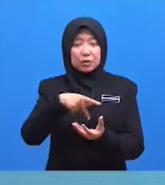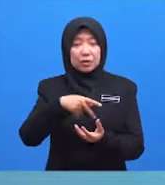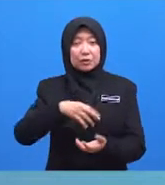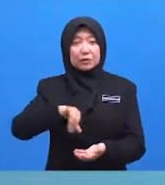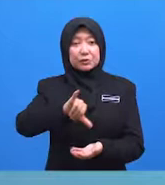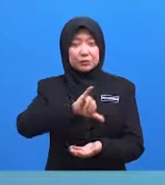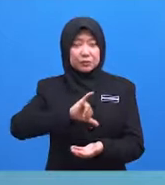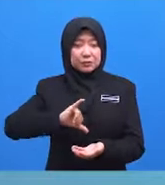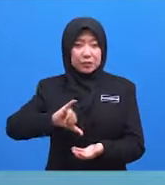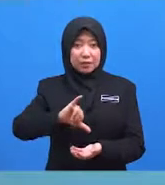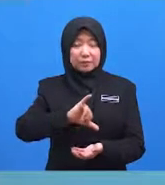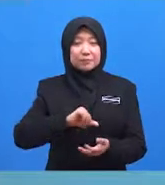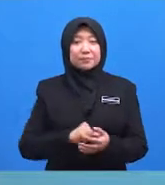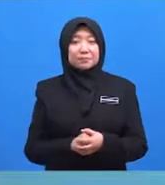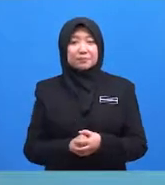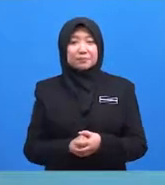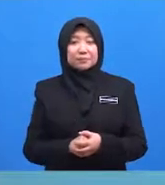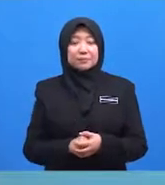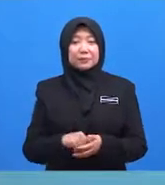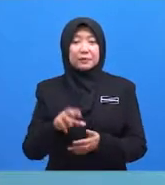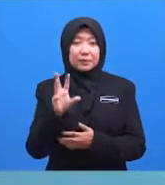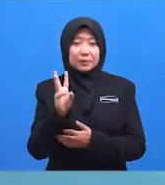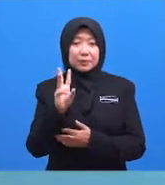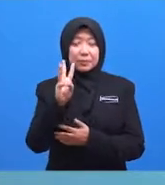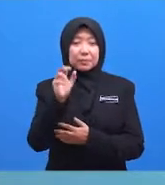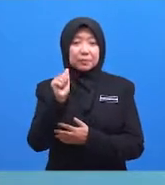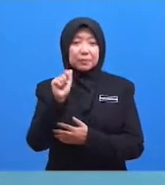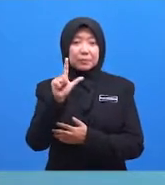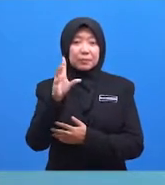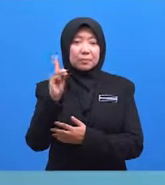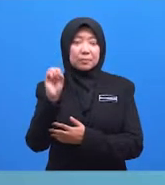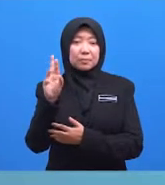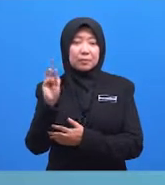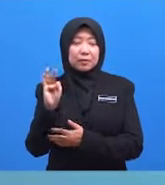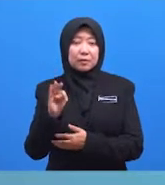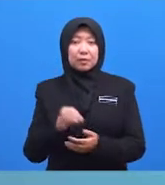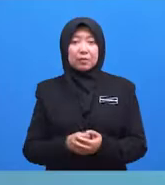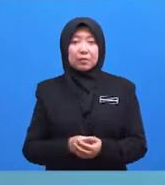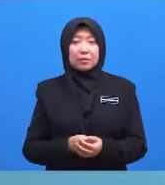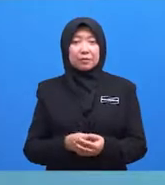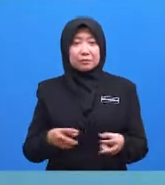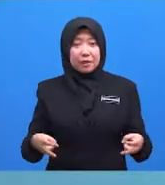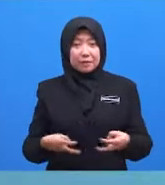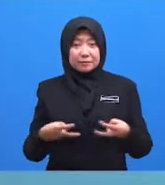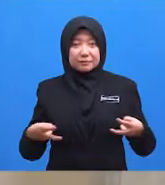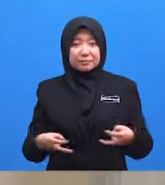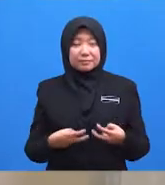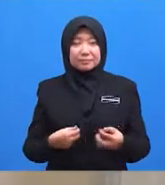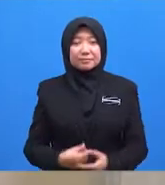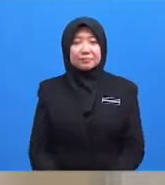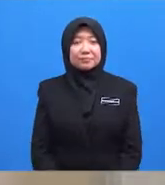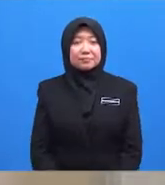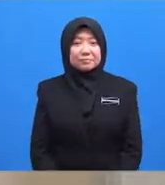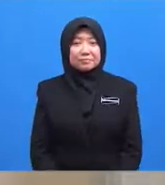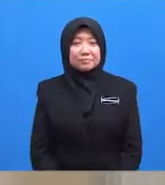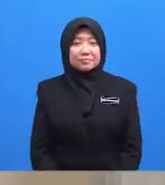salad. Gambar yang keenam, Waldorf salad. Baiklah murid-murid,